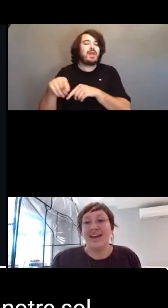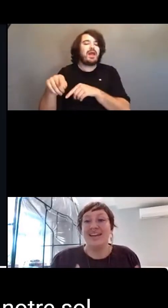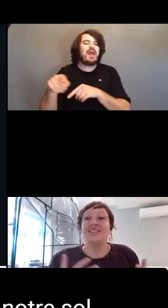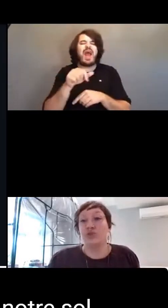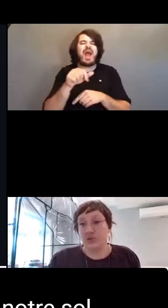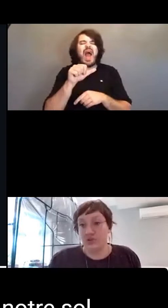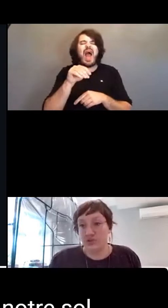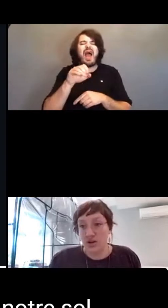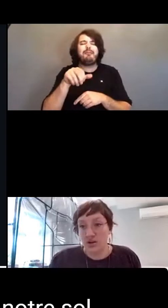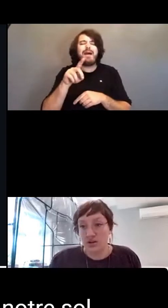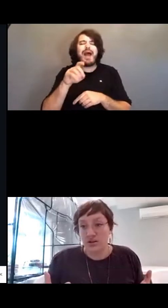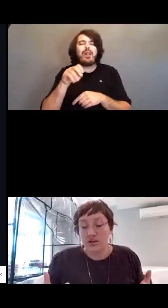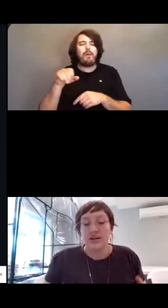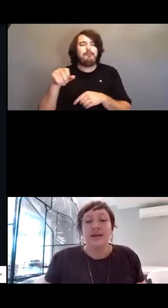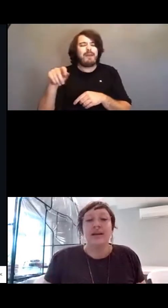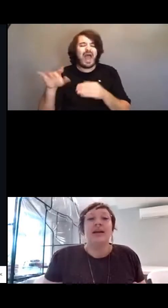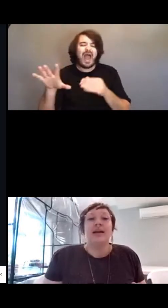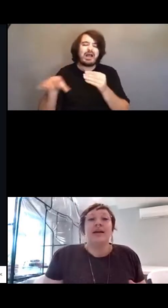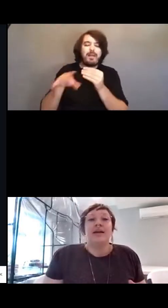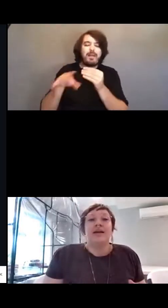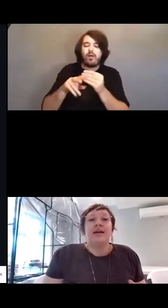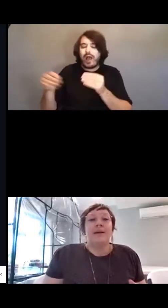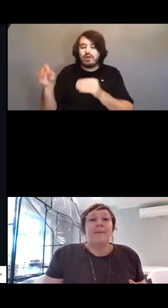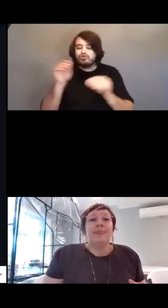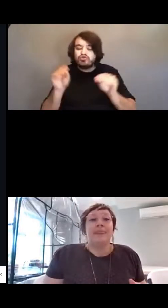pour aider notre sol.